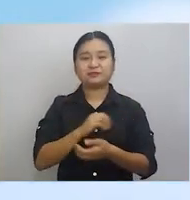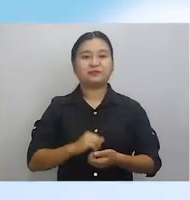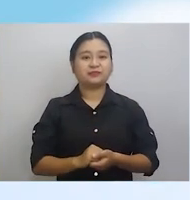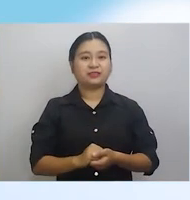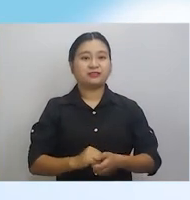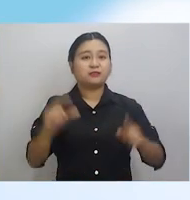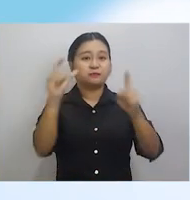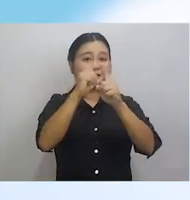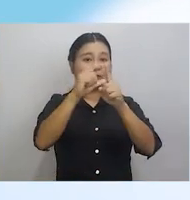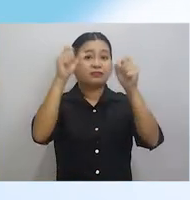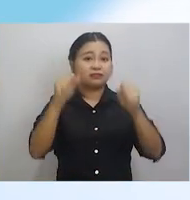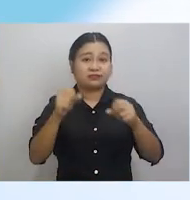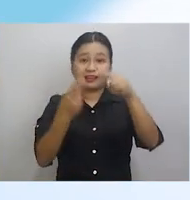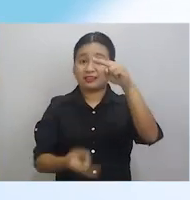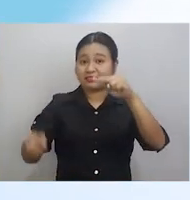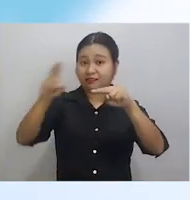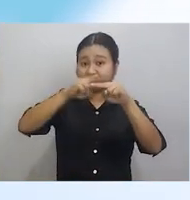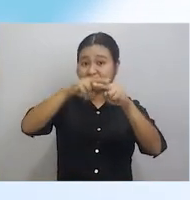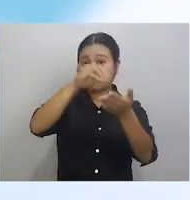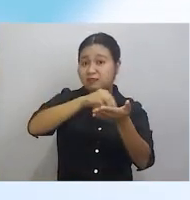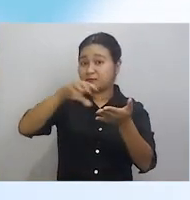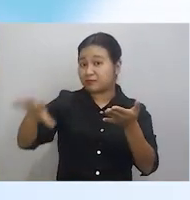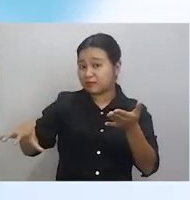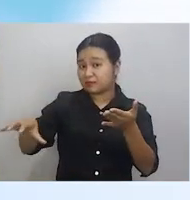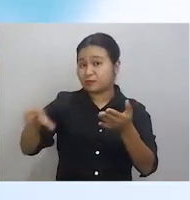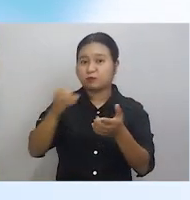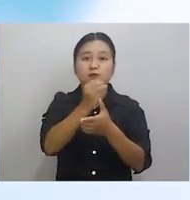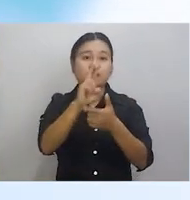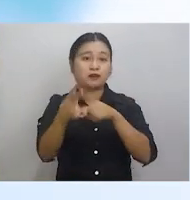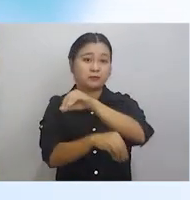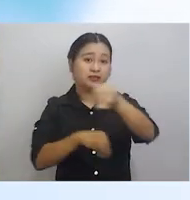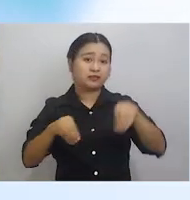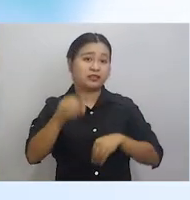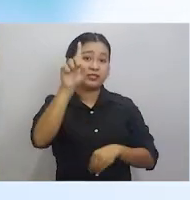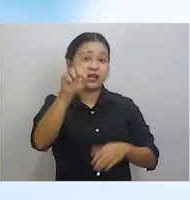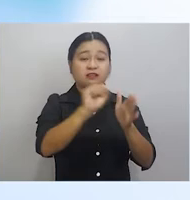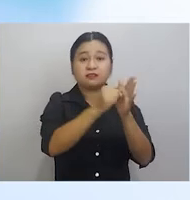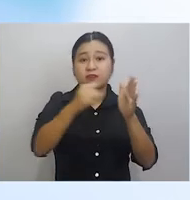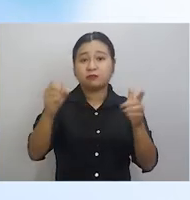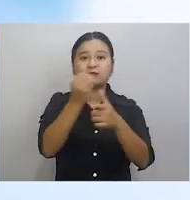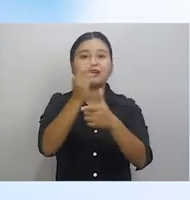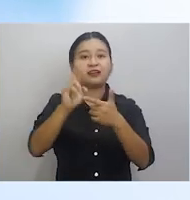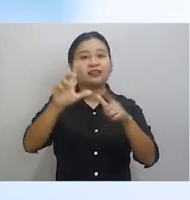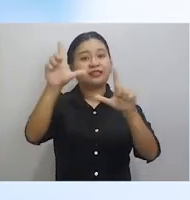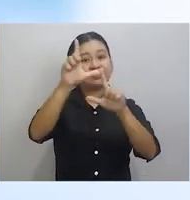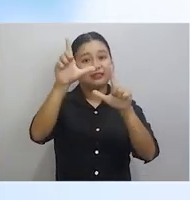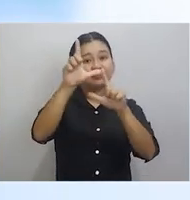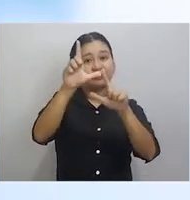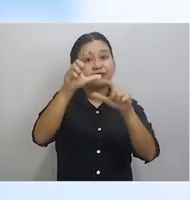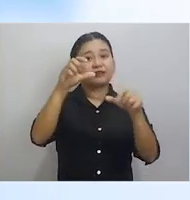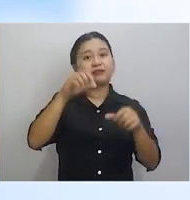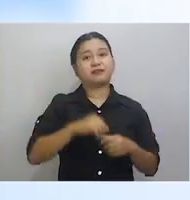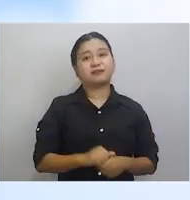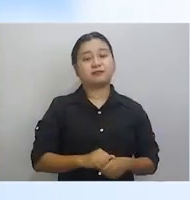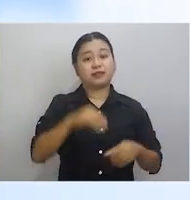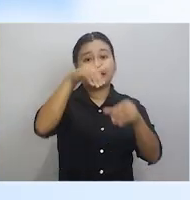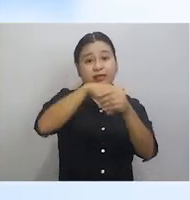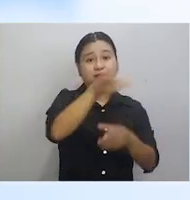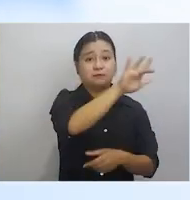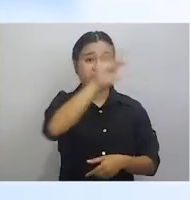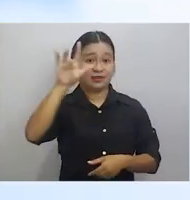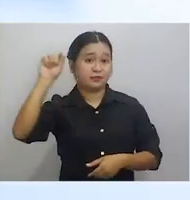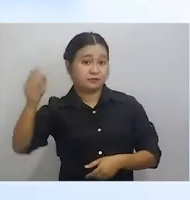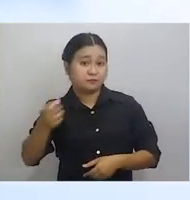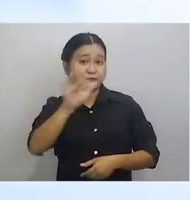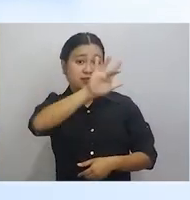ay maaaring madagdagan, mabawasan o mapalitan ng isang tunog o letra sa patlang,